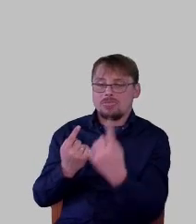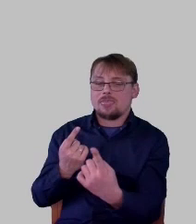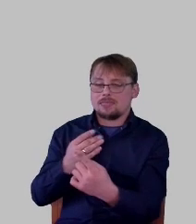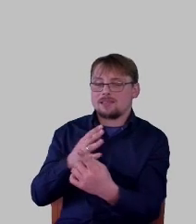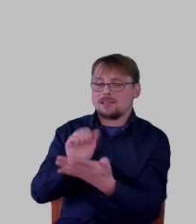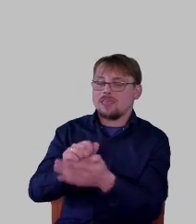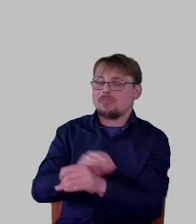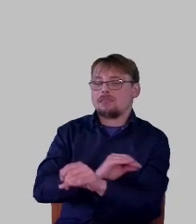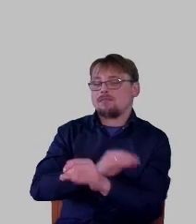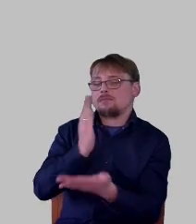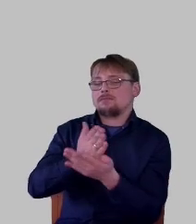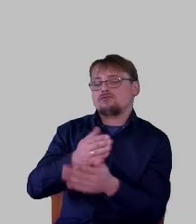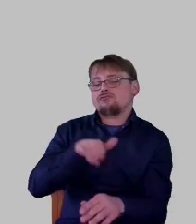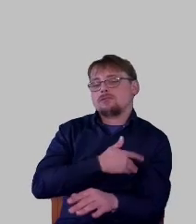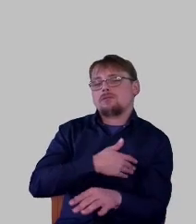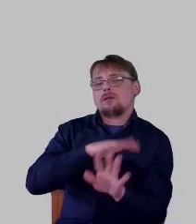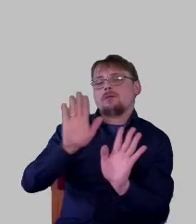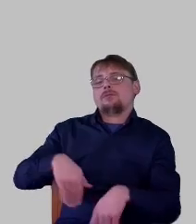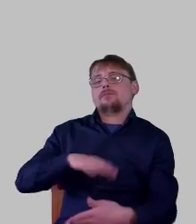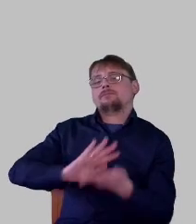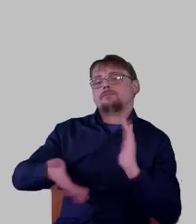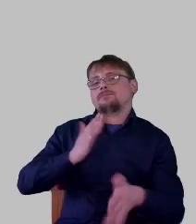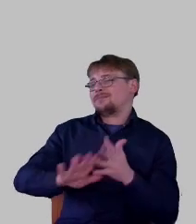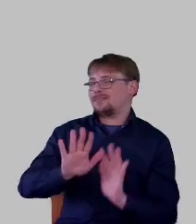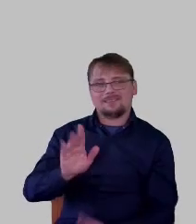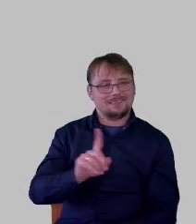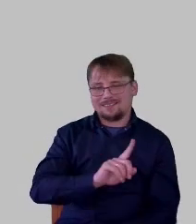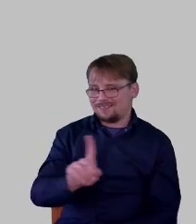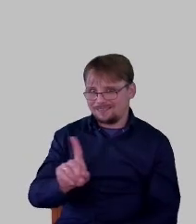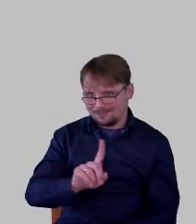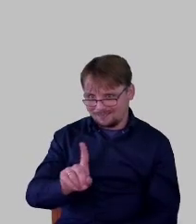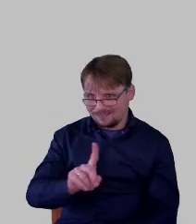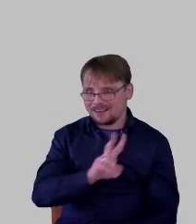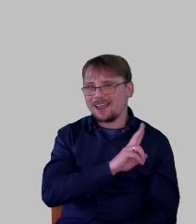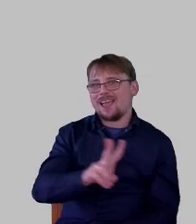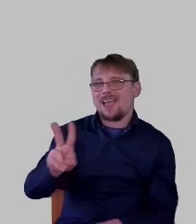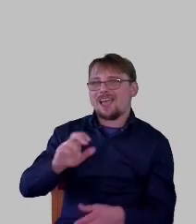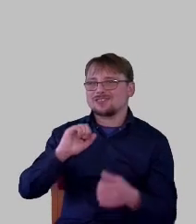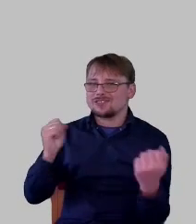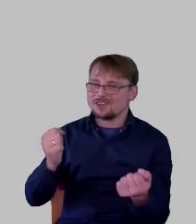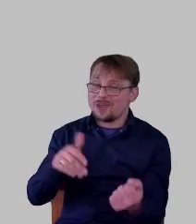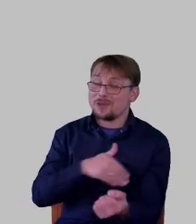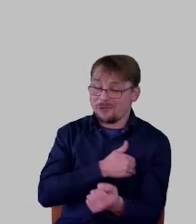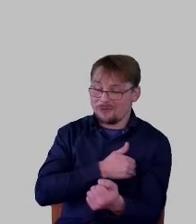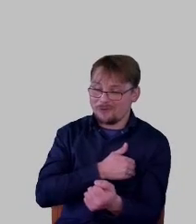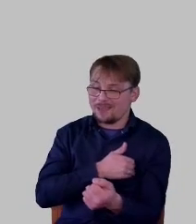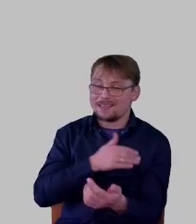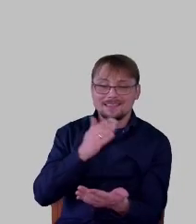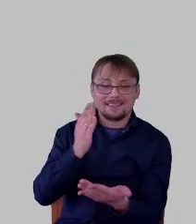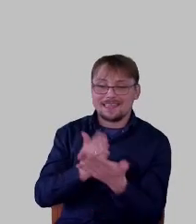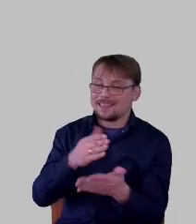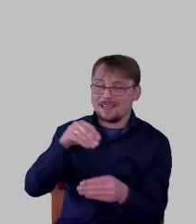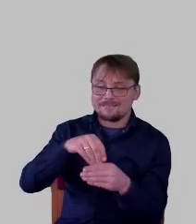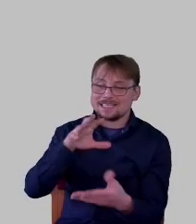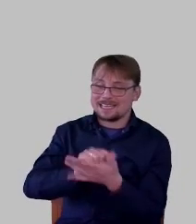dziecku zaoferować. Wszystkie działania podejmowane przez szkołę, także te, które nie są podejmowane na zajęciach o